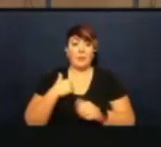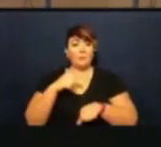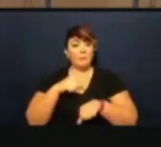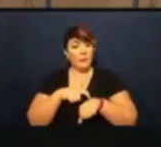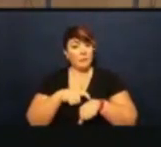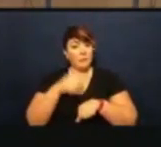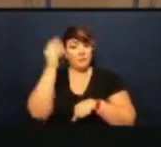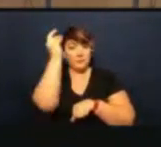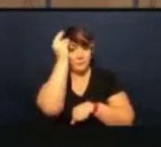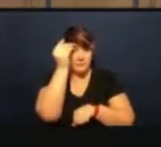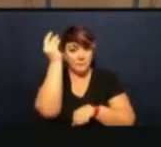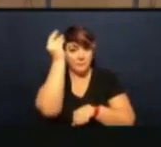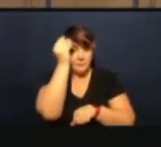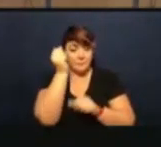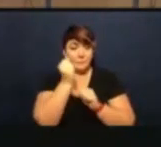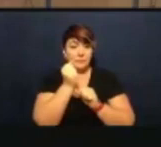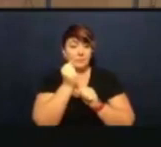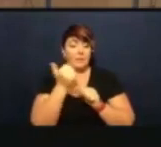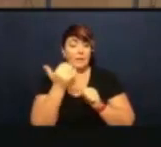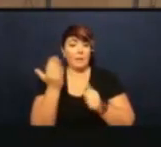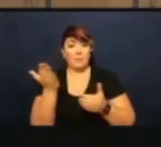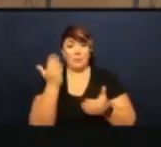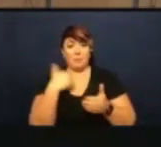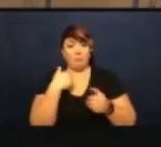na maisha